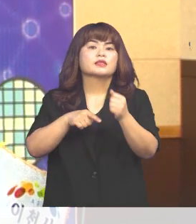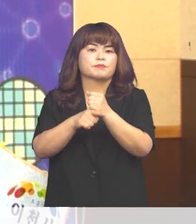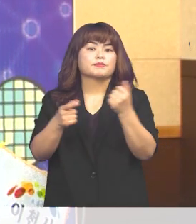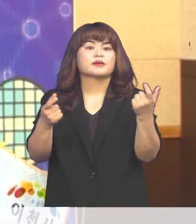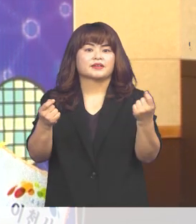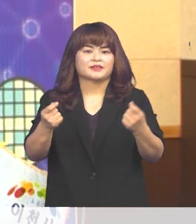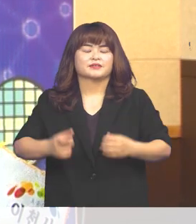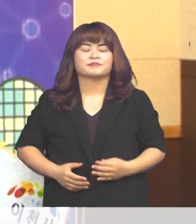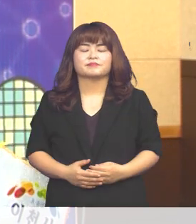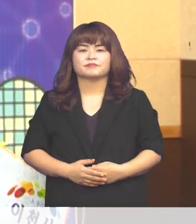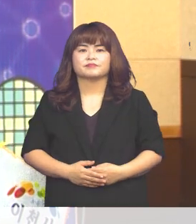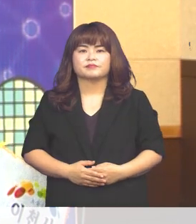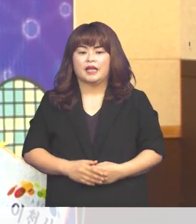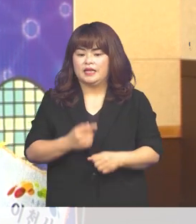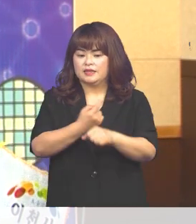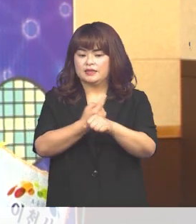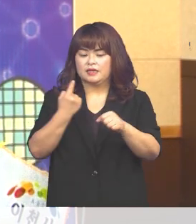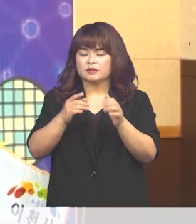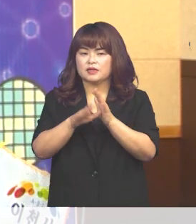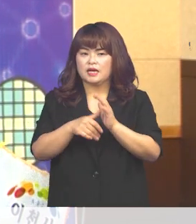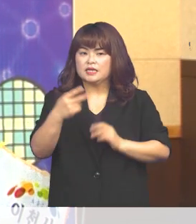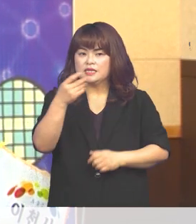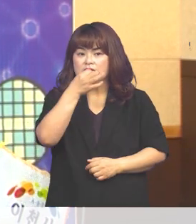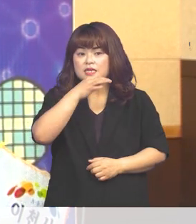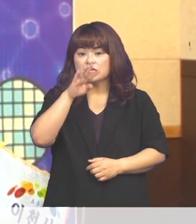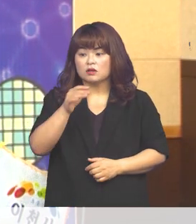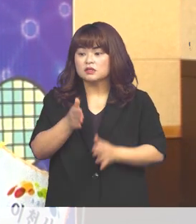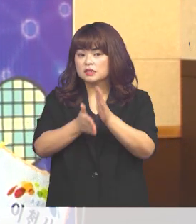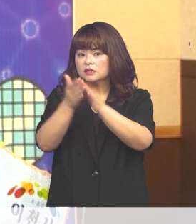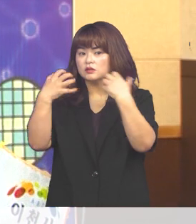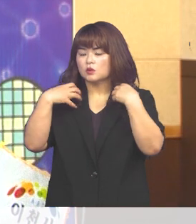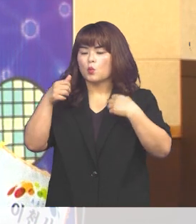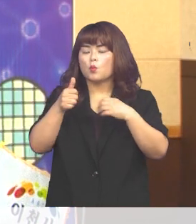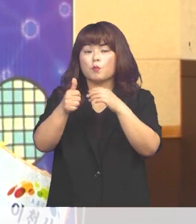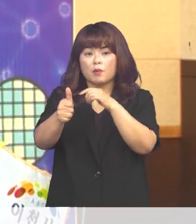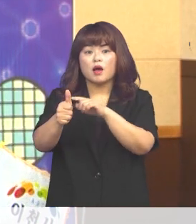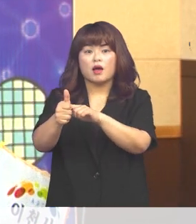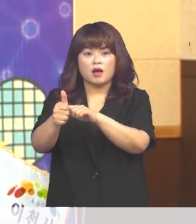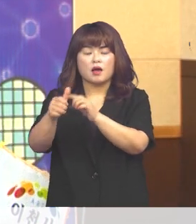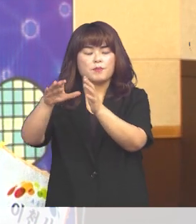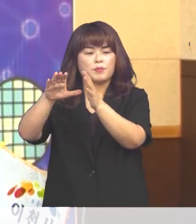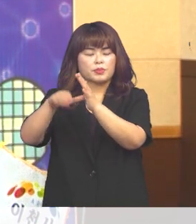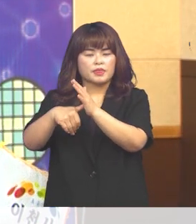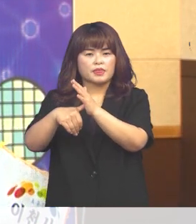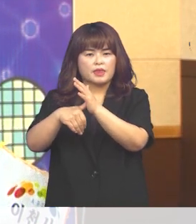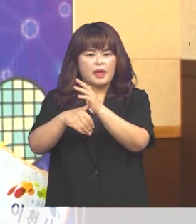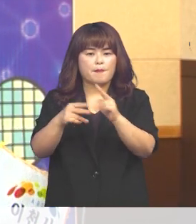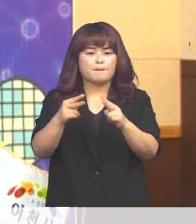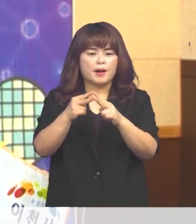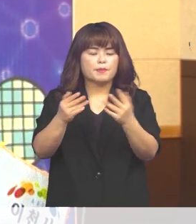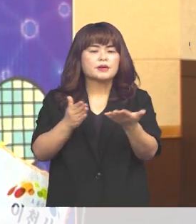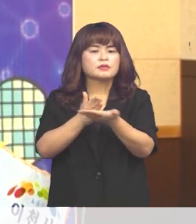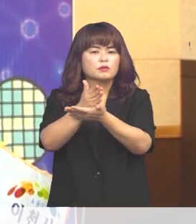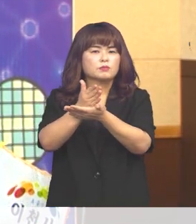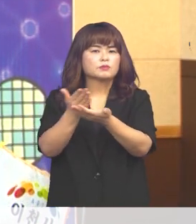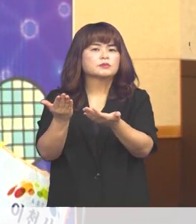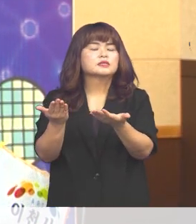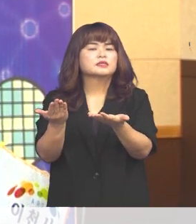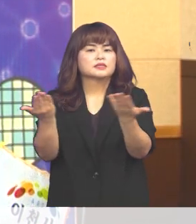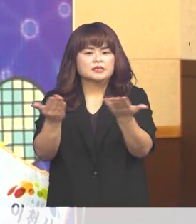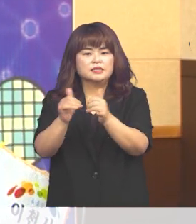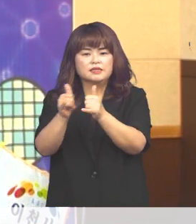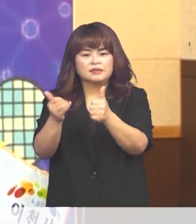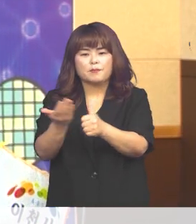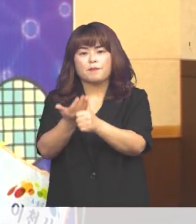키우는 것이라고 생각을 합니다. 지난해 제가 이천시청 방문해서 반도체 인재 양성을